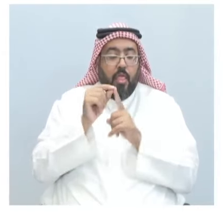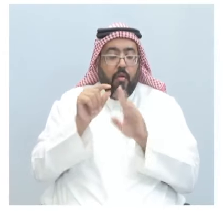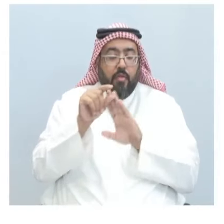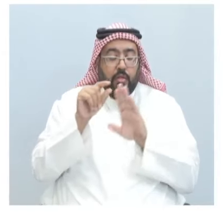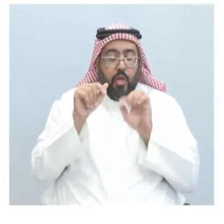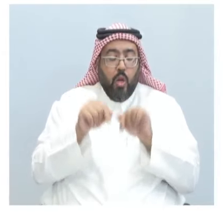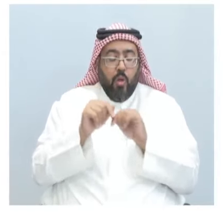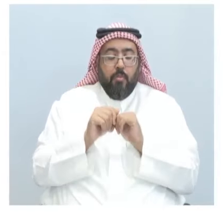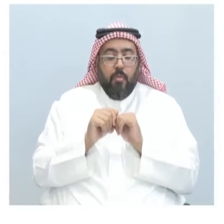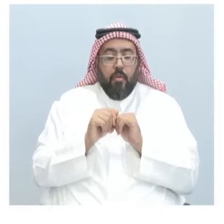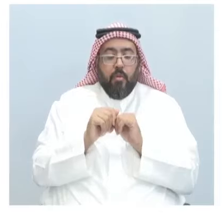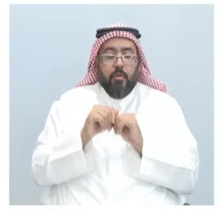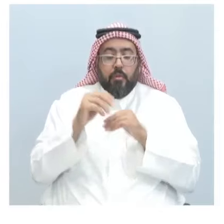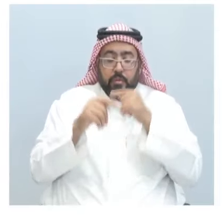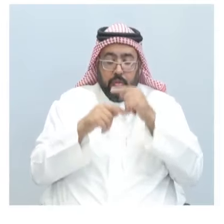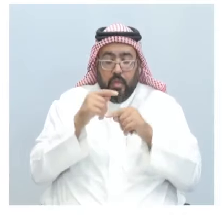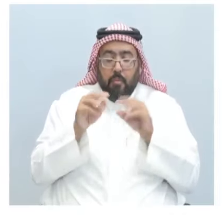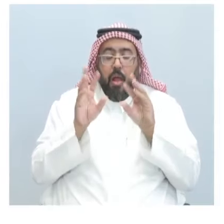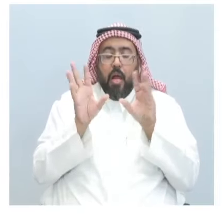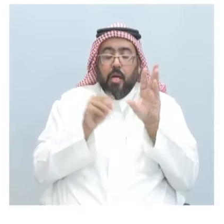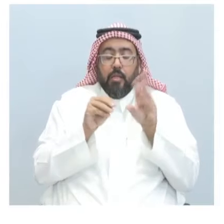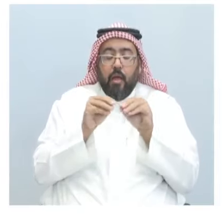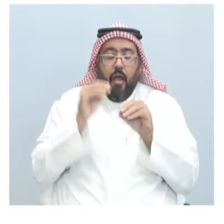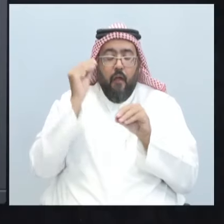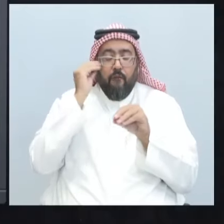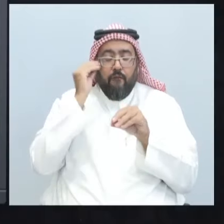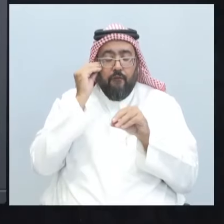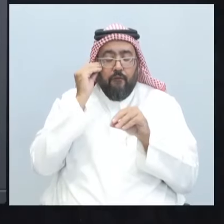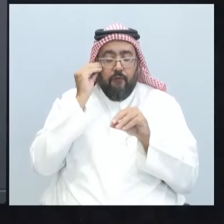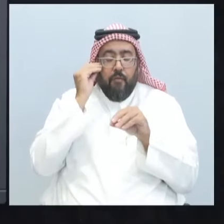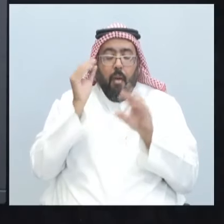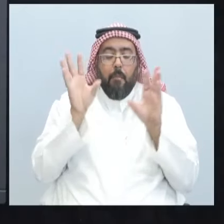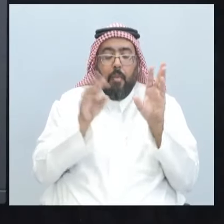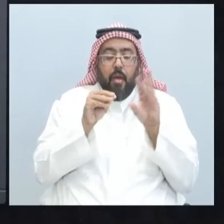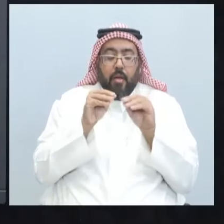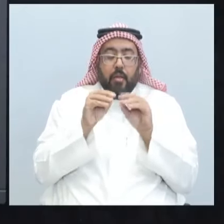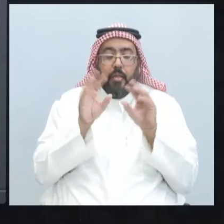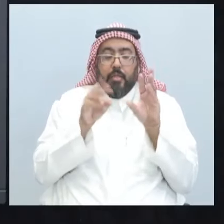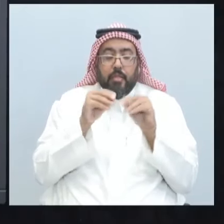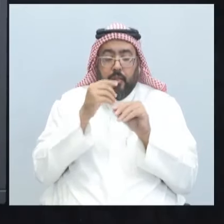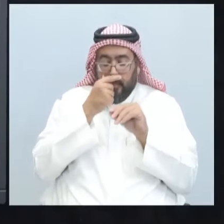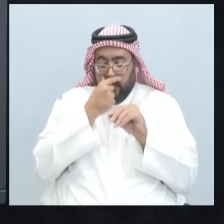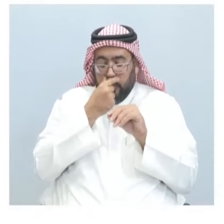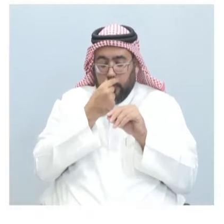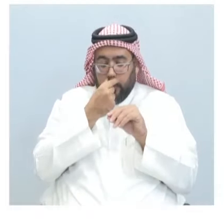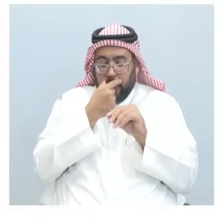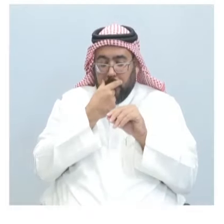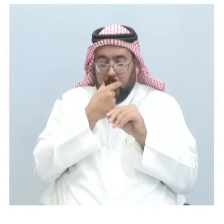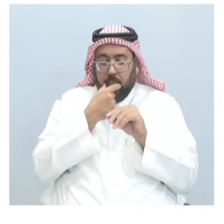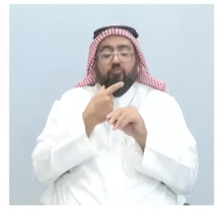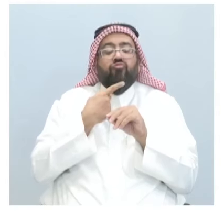لهذا اليوم نريد ان نستكمل هذه القصه ونتعرف على بقيه هذه القصه وكذلك